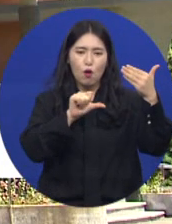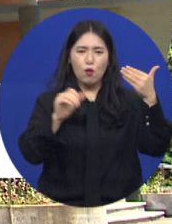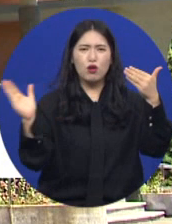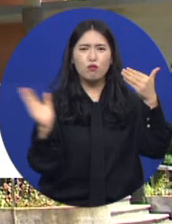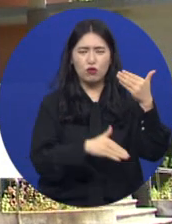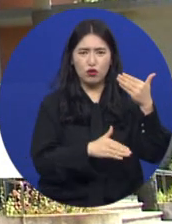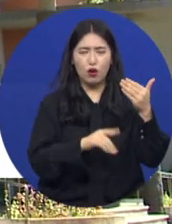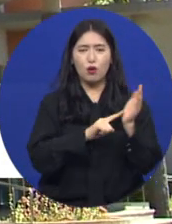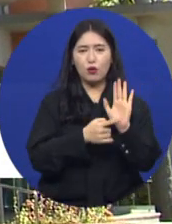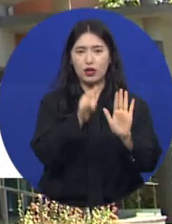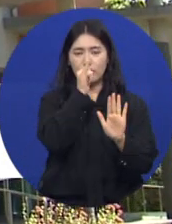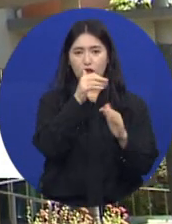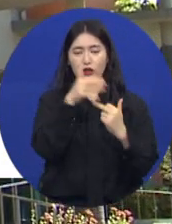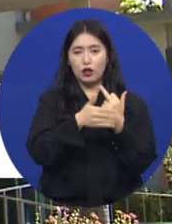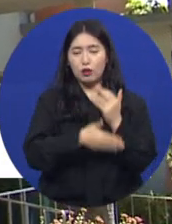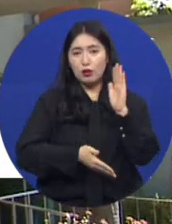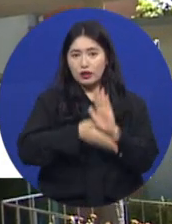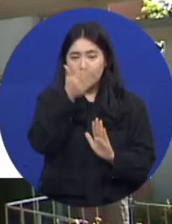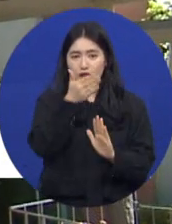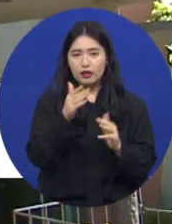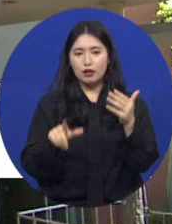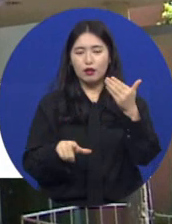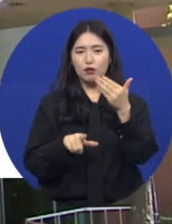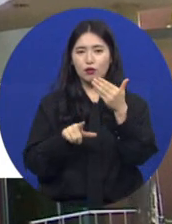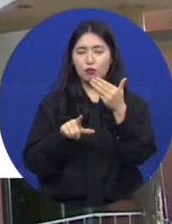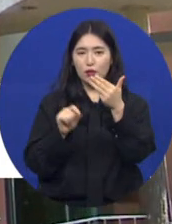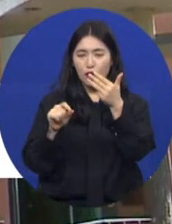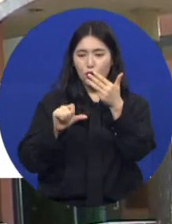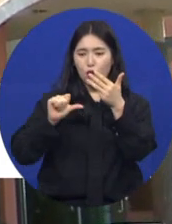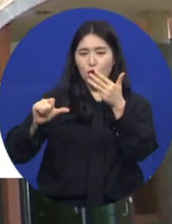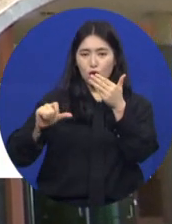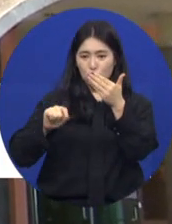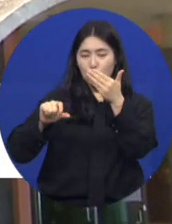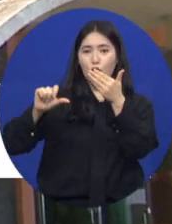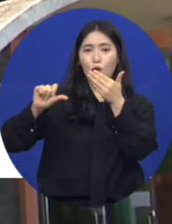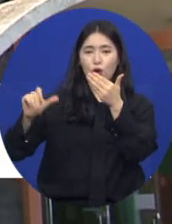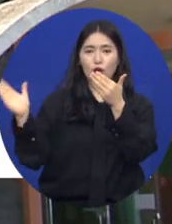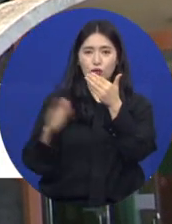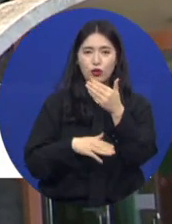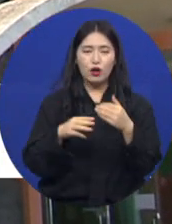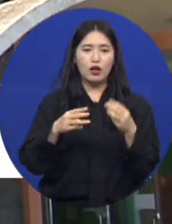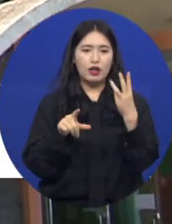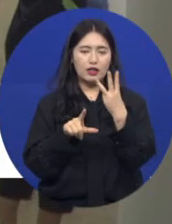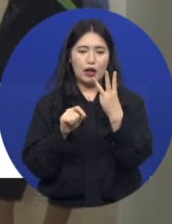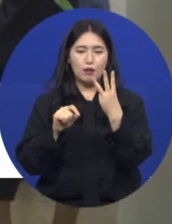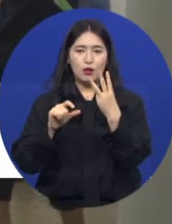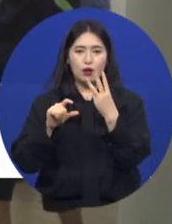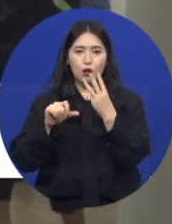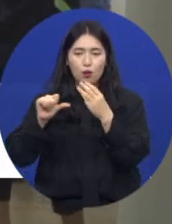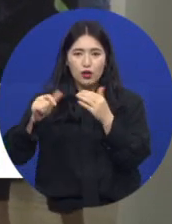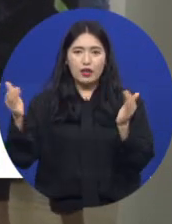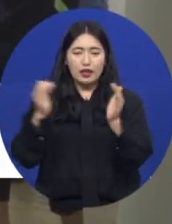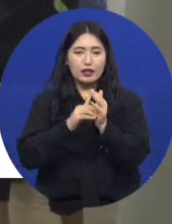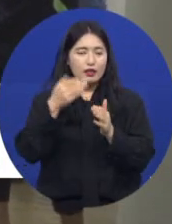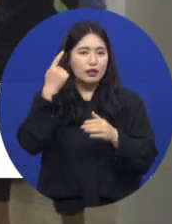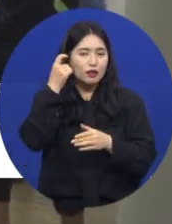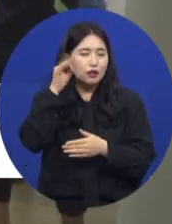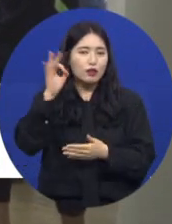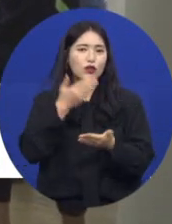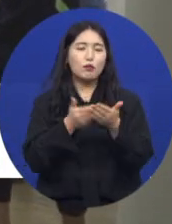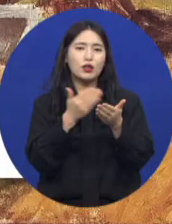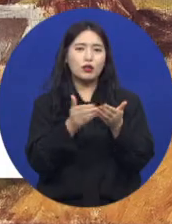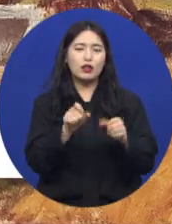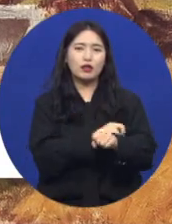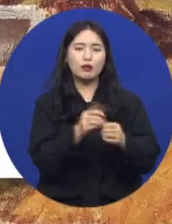공개됩니다. 서귀포시는 다음 달 5일부터 내년 3월 6일까지 이중섭 미술관에서 개최하는 특별전 70년